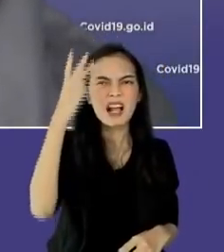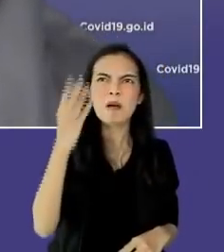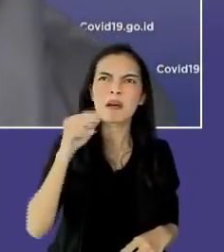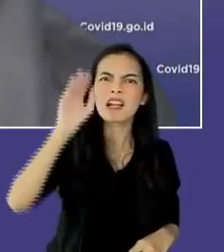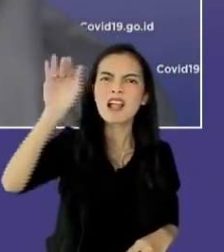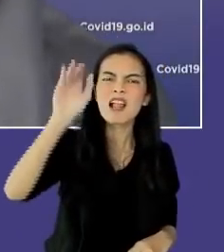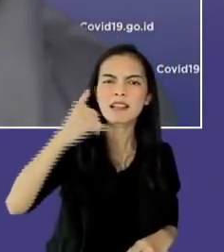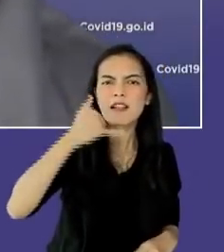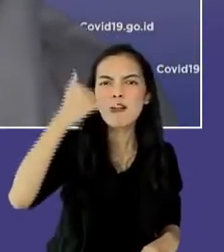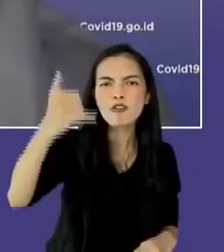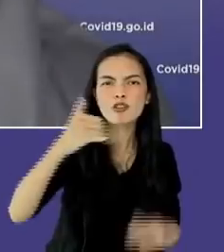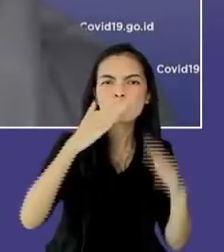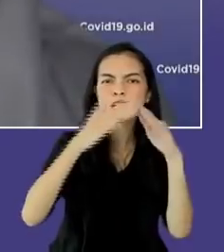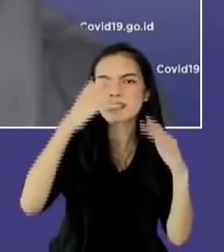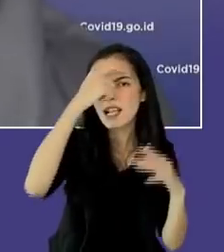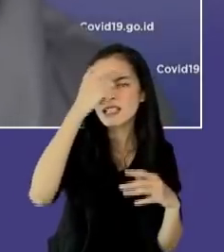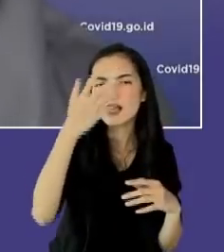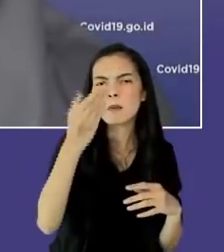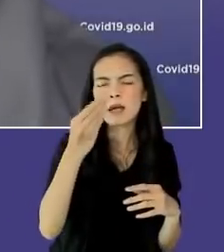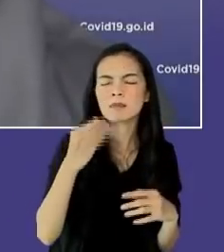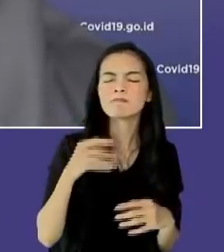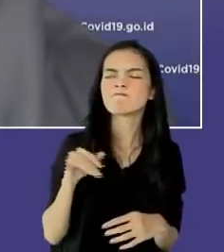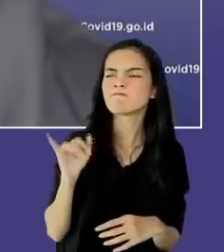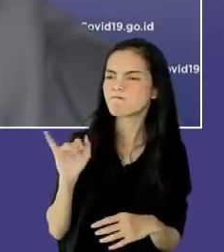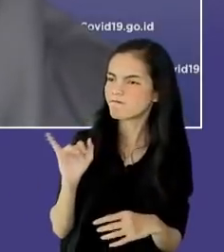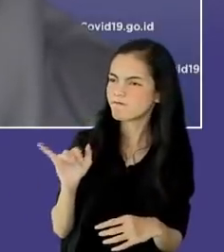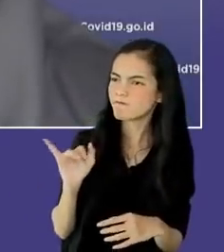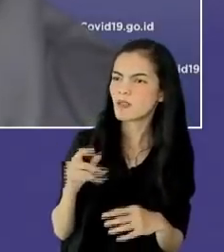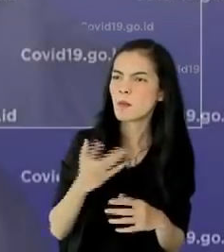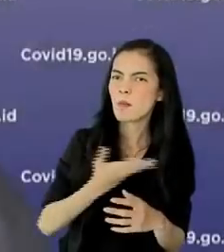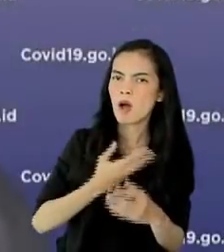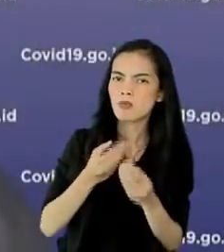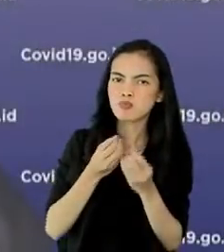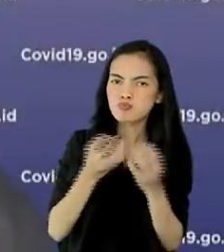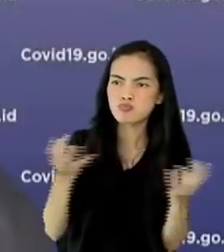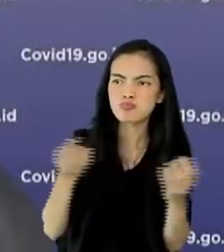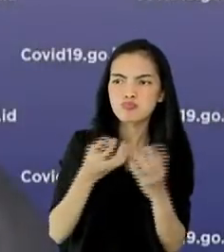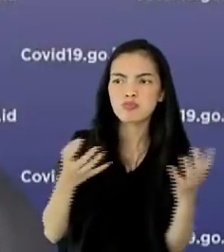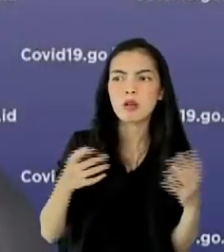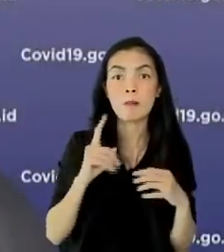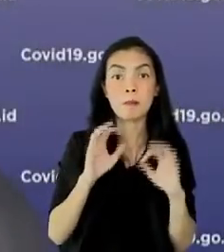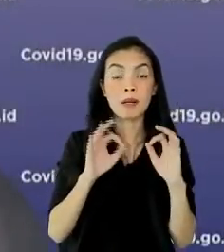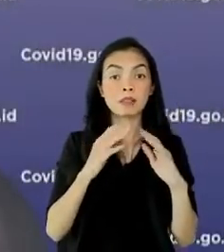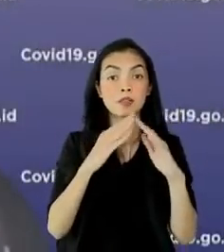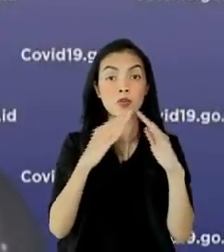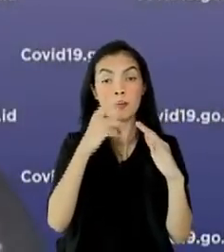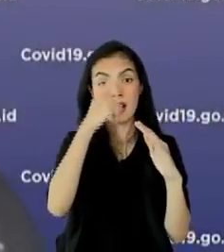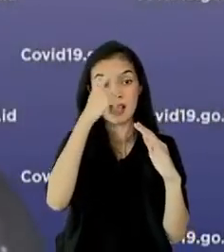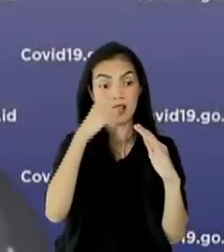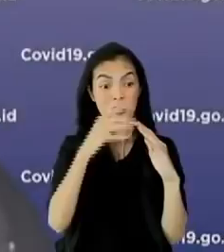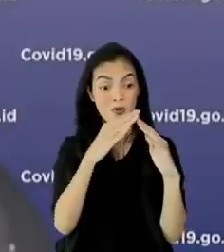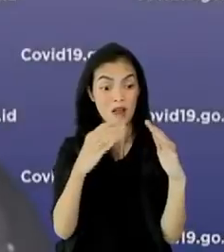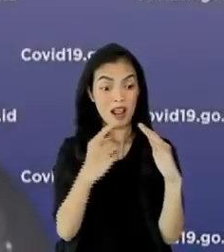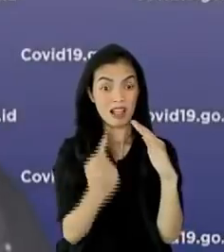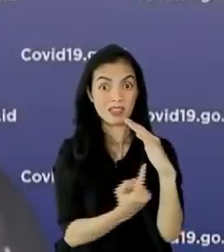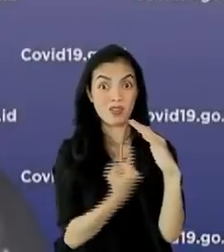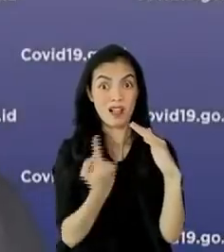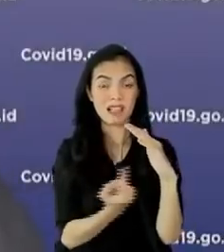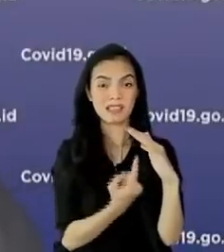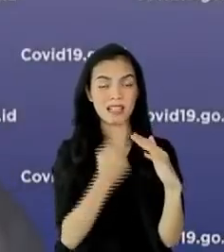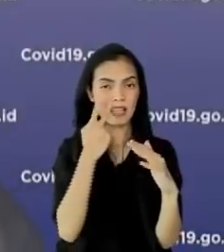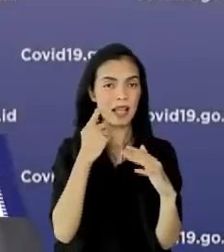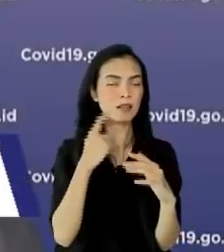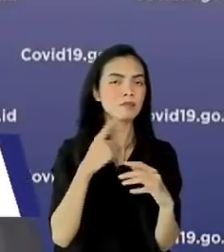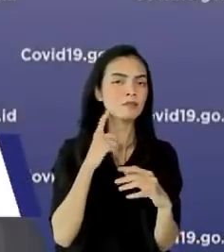Lanjut, Dokter Dewi. Ya, jadi pesan di sini yang ingin kita sampaikan juga pada saat melakukan isolasi mandiri, pastikan memeriksa